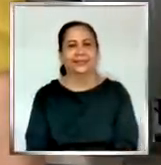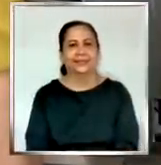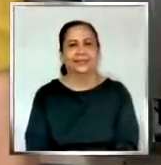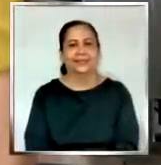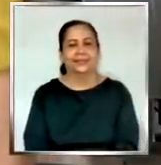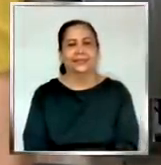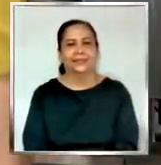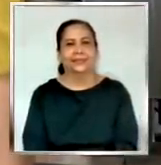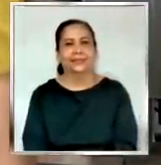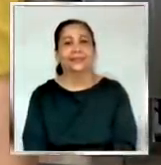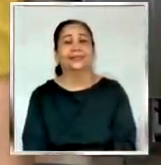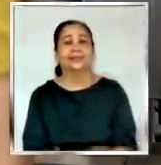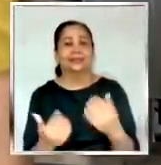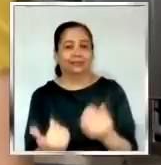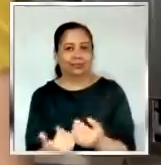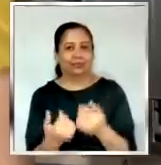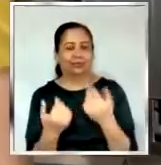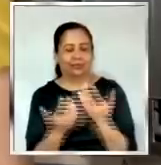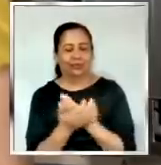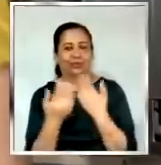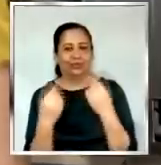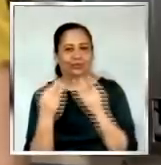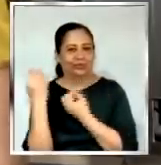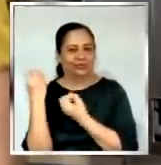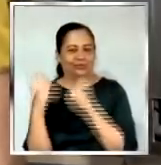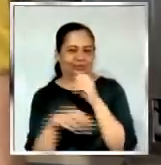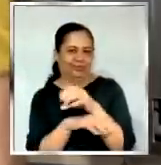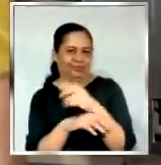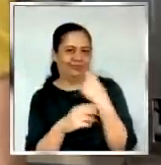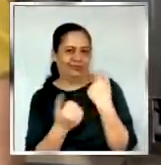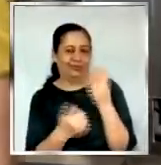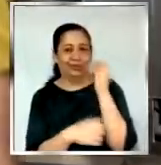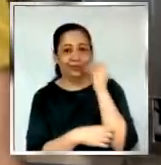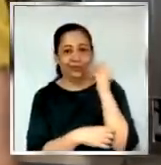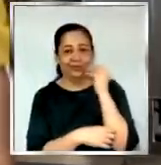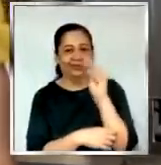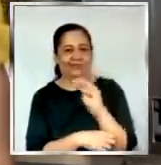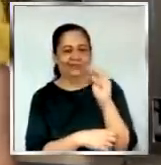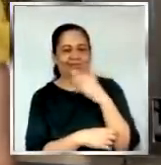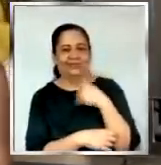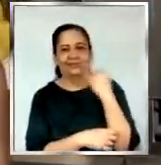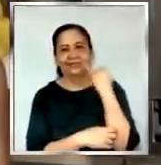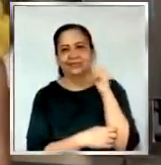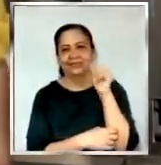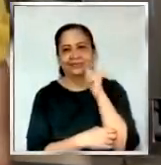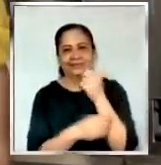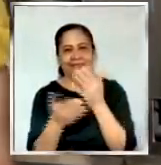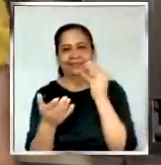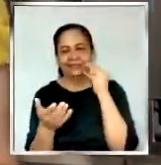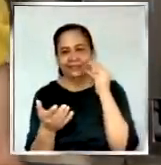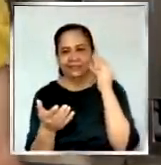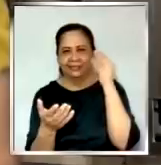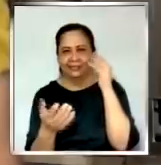At yan ang mga buwena manong chika ko from home this Monday. Ako po si Iya Arellano. Miss Meltzer, Mike, Ivan.